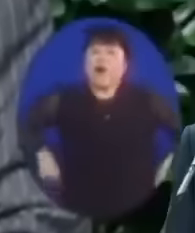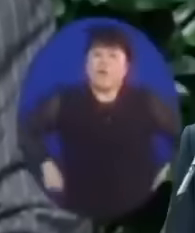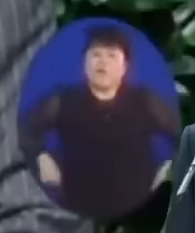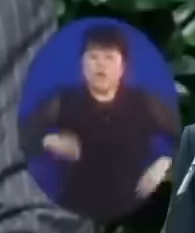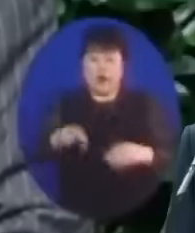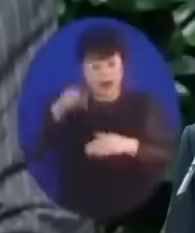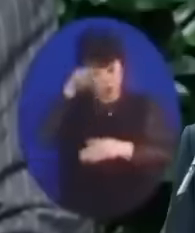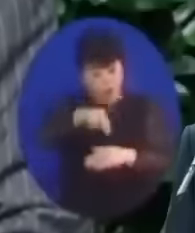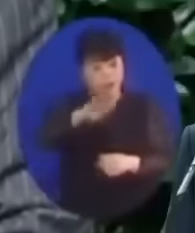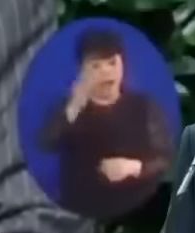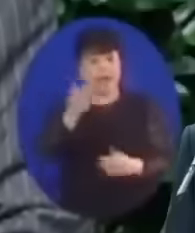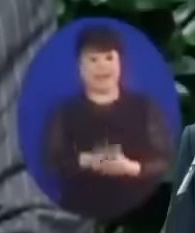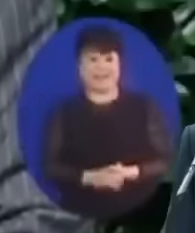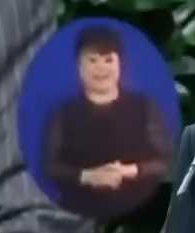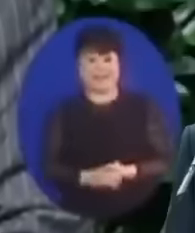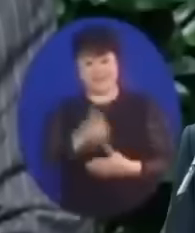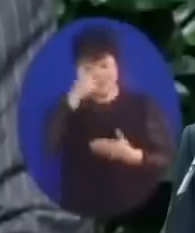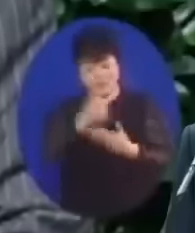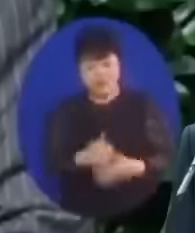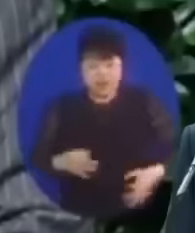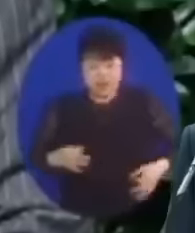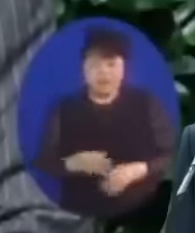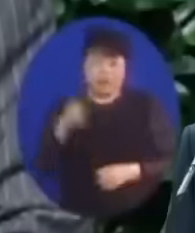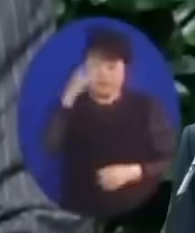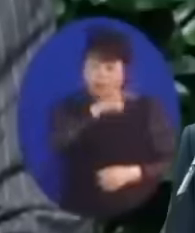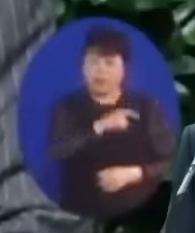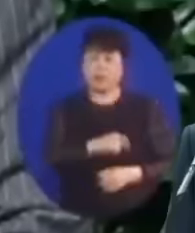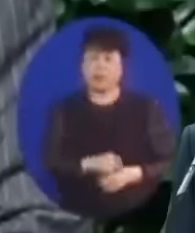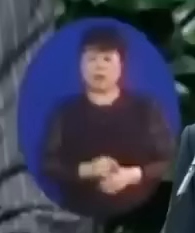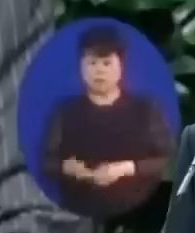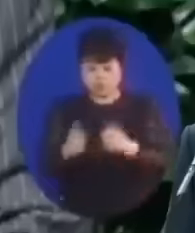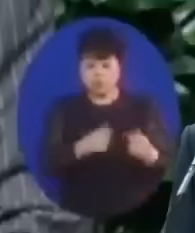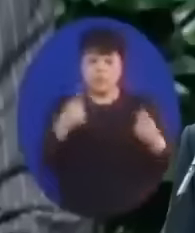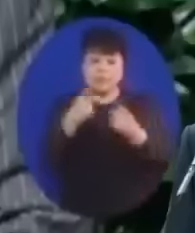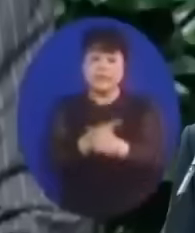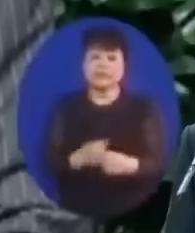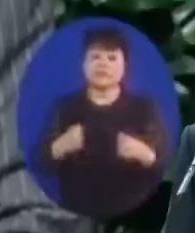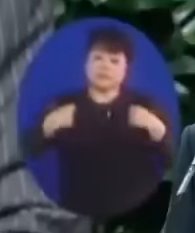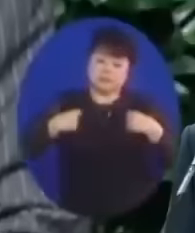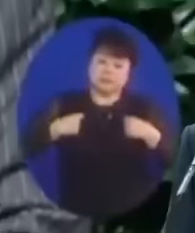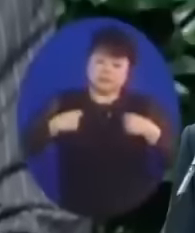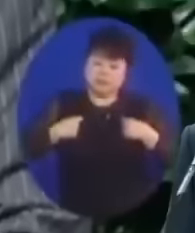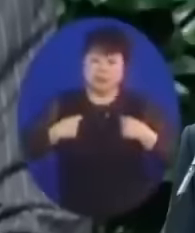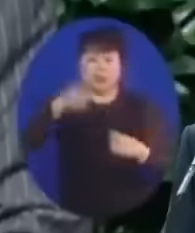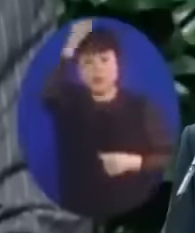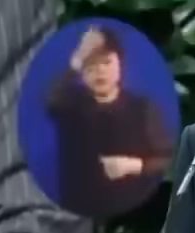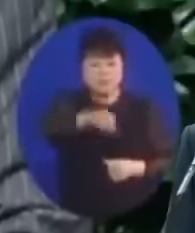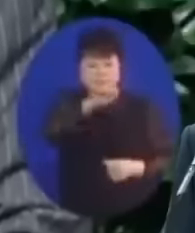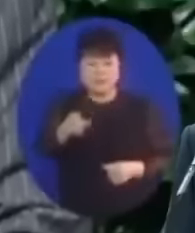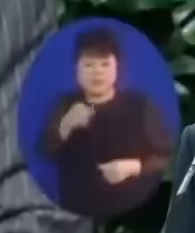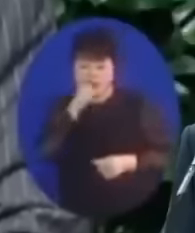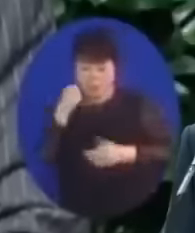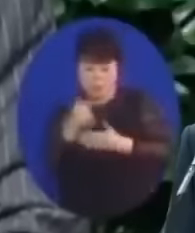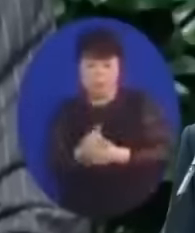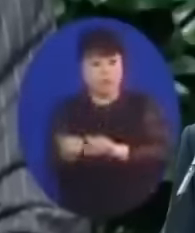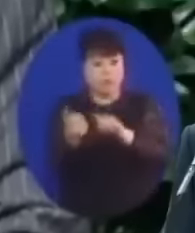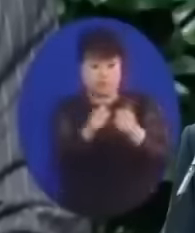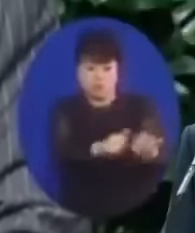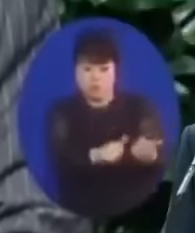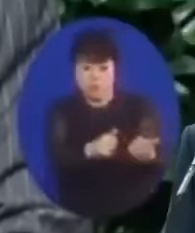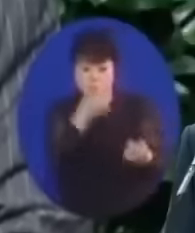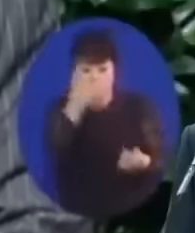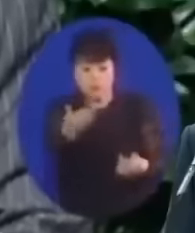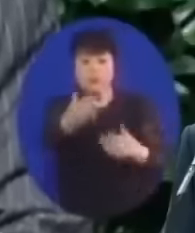강을 건넜습니다. 우리의 죄와 불의, 추악과 저주, 절망과 죽음을 대신 짊어지고 십자가에 못 박은 것입니다. 여러분과